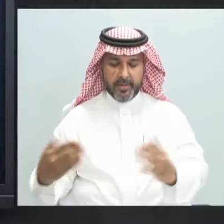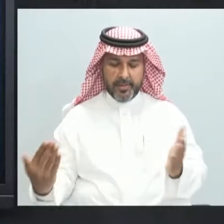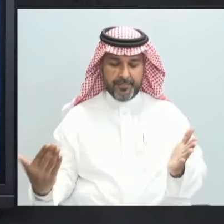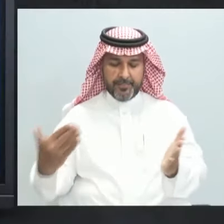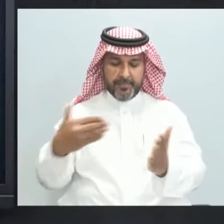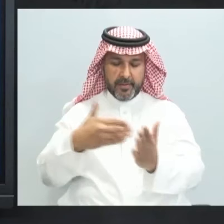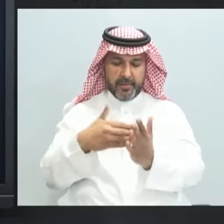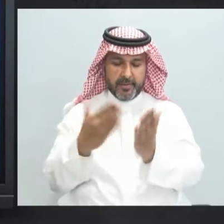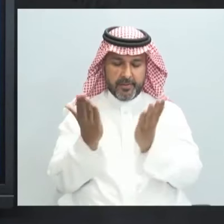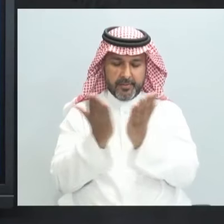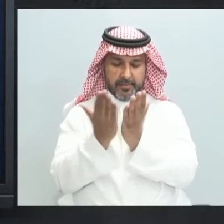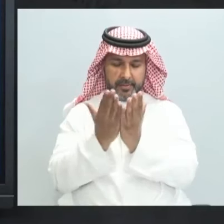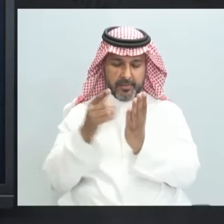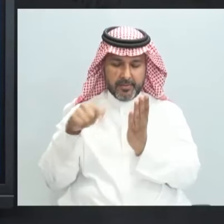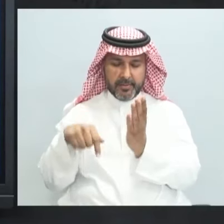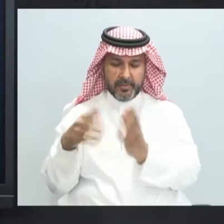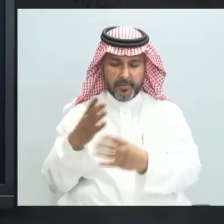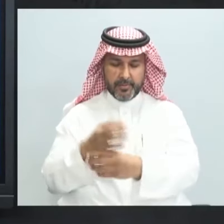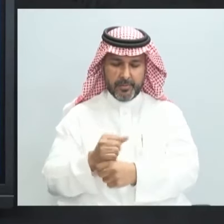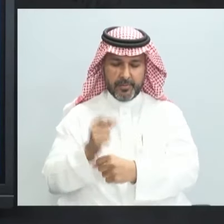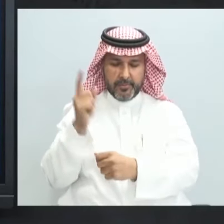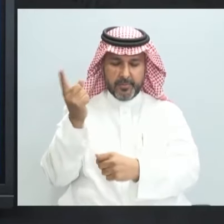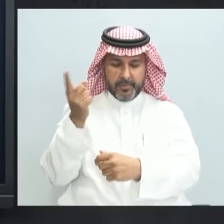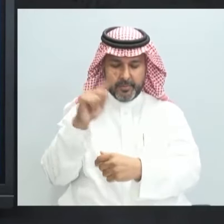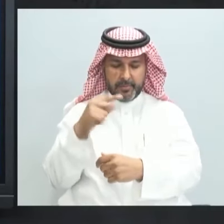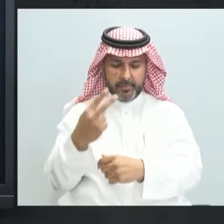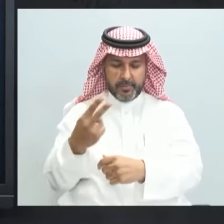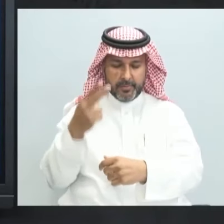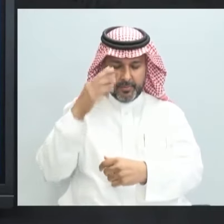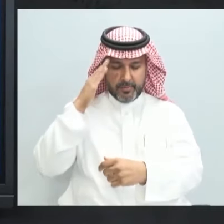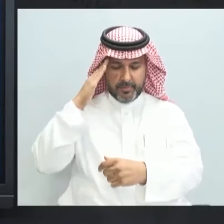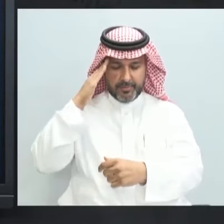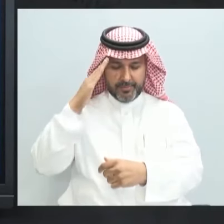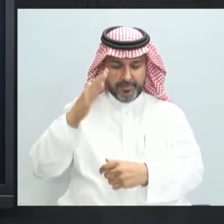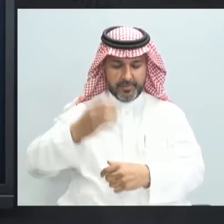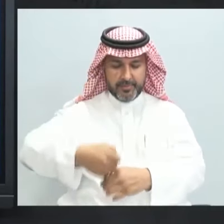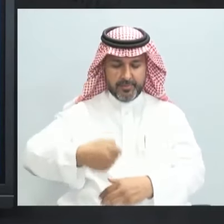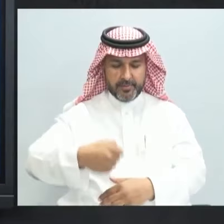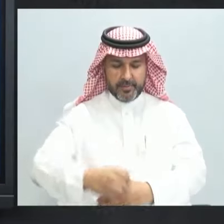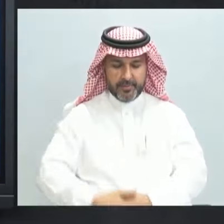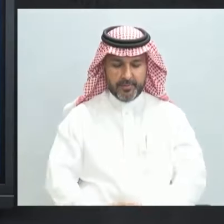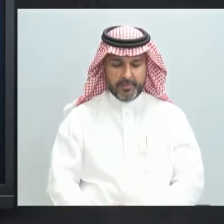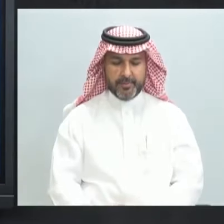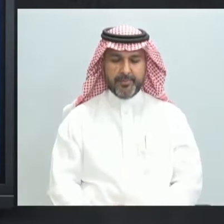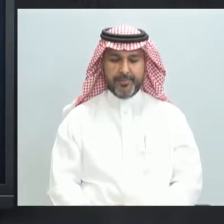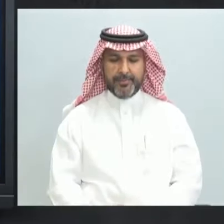وصلنا الى نهايه درسنا لهذا اليوم اتمنى ان تكونوا قد استفدتم جميعا اتطلع بشوق للقائكم في الحصه القادمه